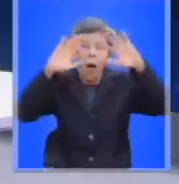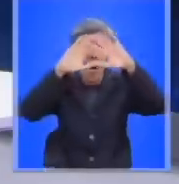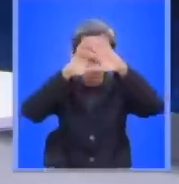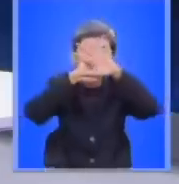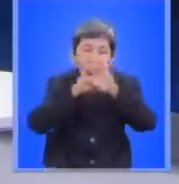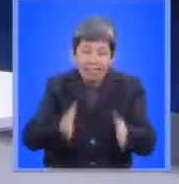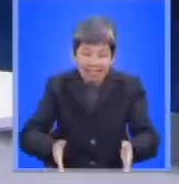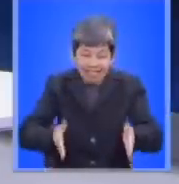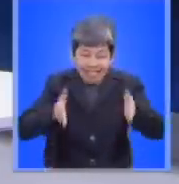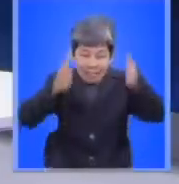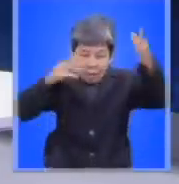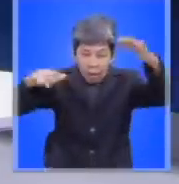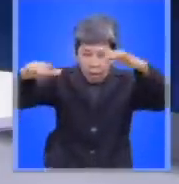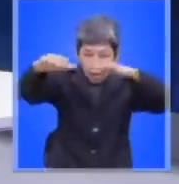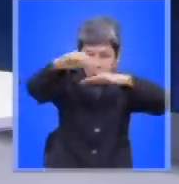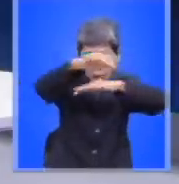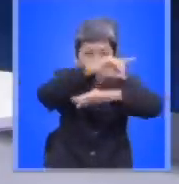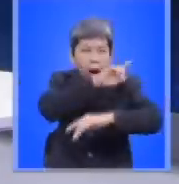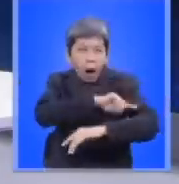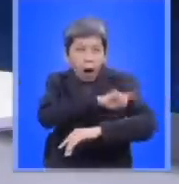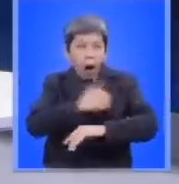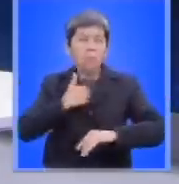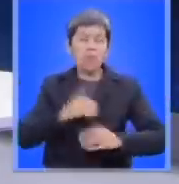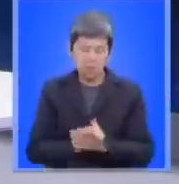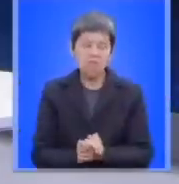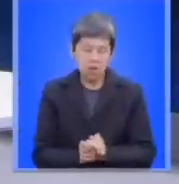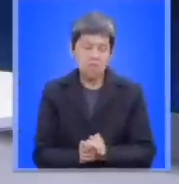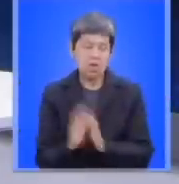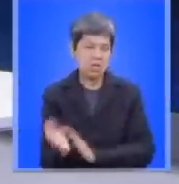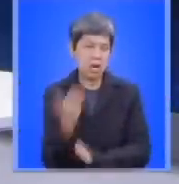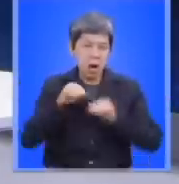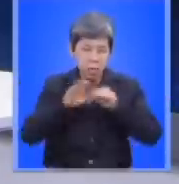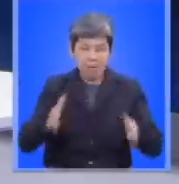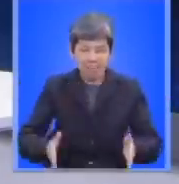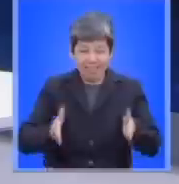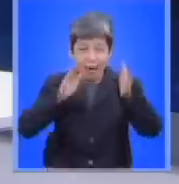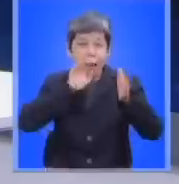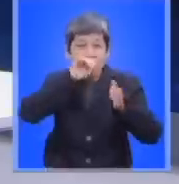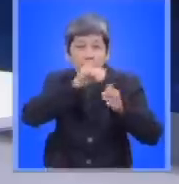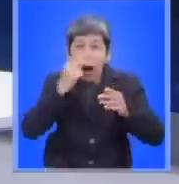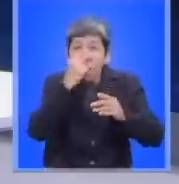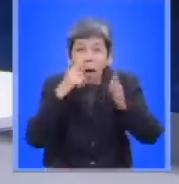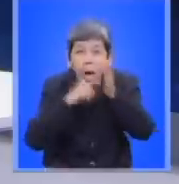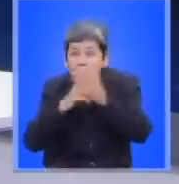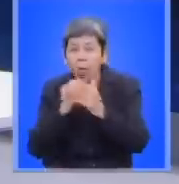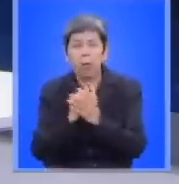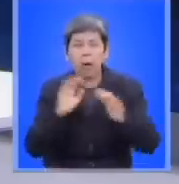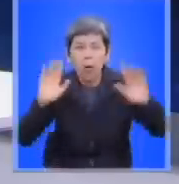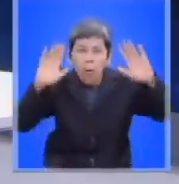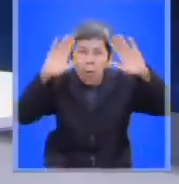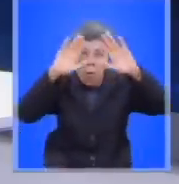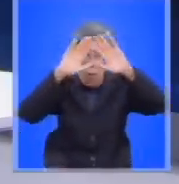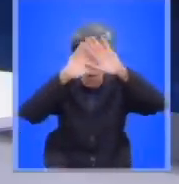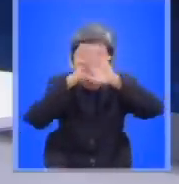อดตึกนี้เป็นขาวโพลนเลยอ ่ ะ ใช่วันนี้มีการแชร์กันนะในช่วงเช้าบอกว่าตึกช้างจะหายไปแล้วมันมีม่านหมอกบางๆม